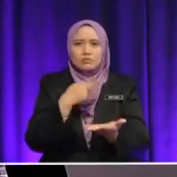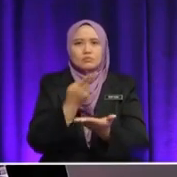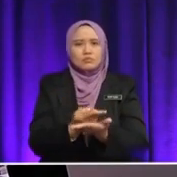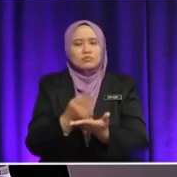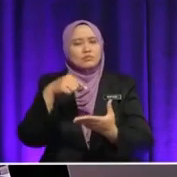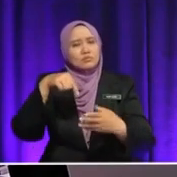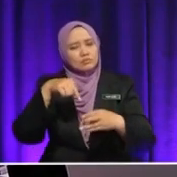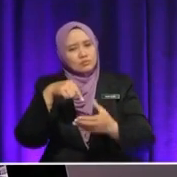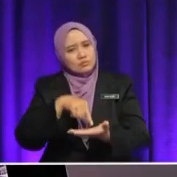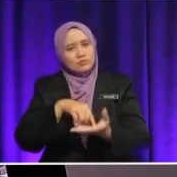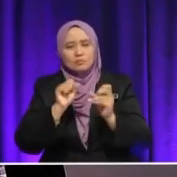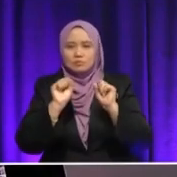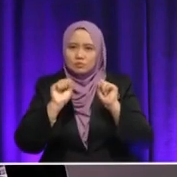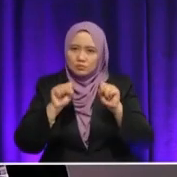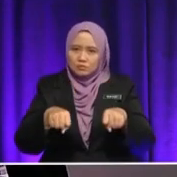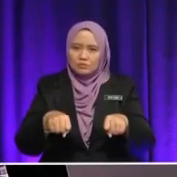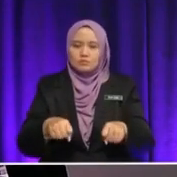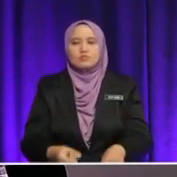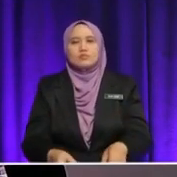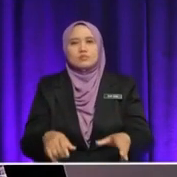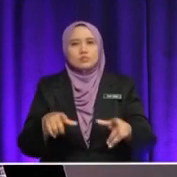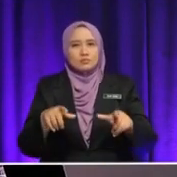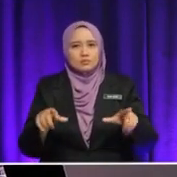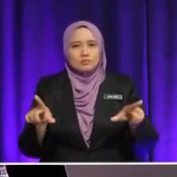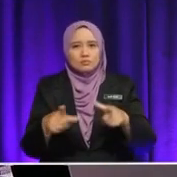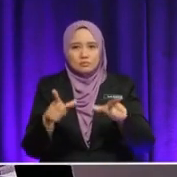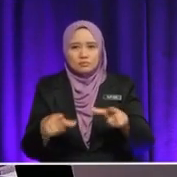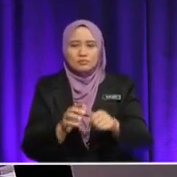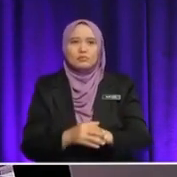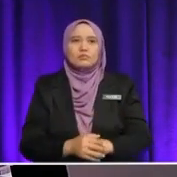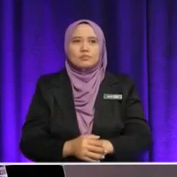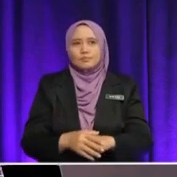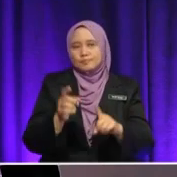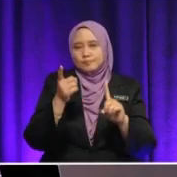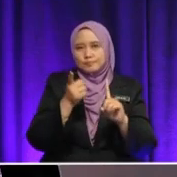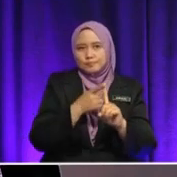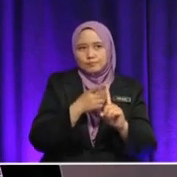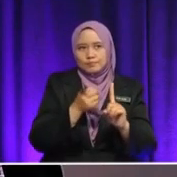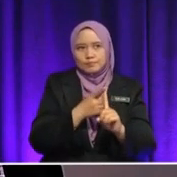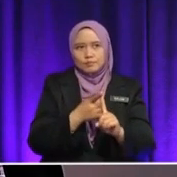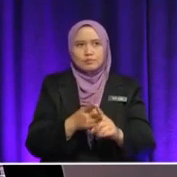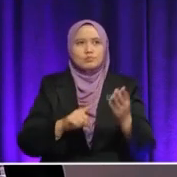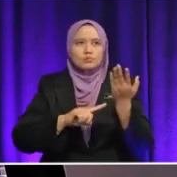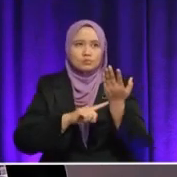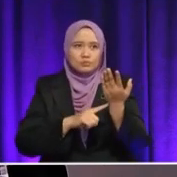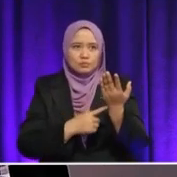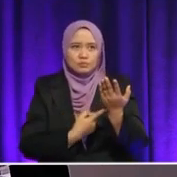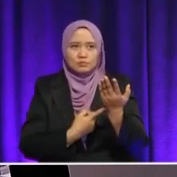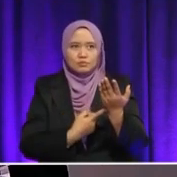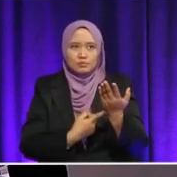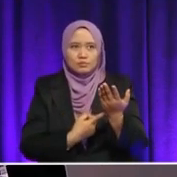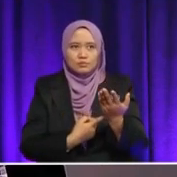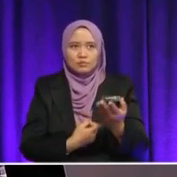tajuknya rundingan maksudnya ada perbincangan Hai yang pertama proses perundingan ini bermula dengan